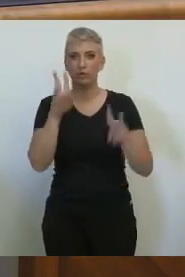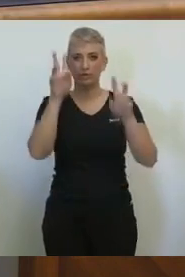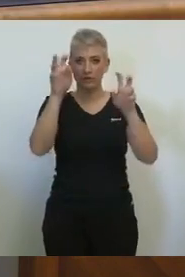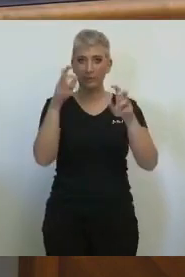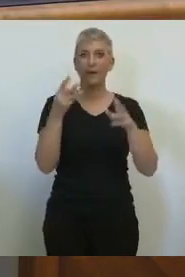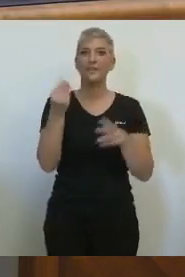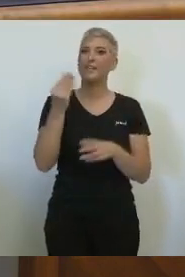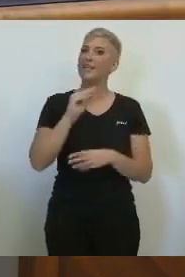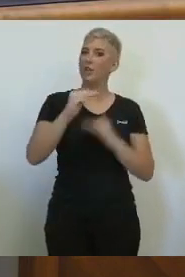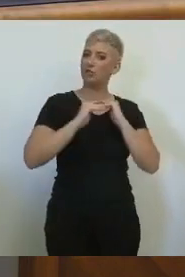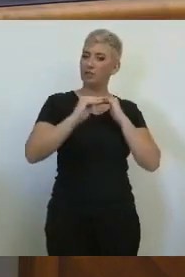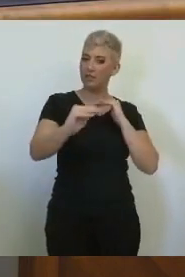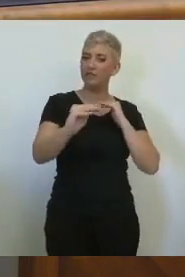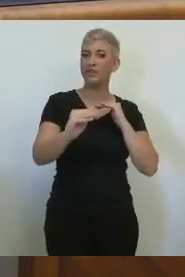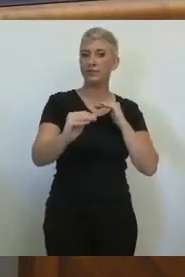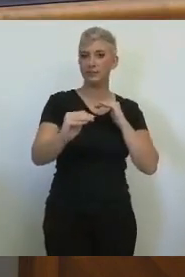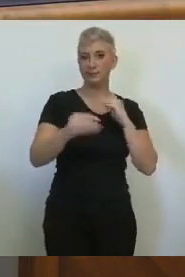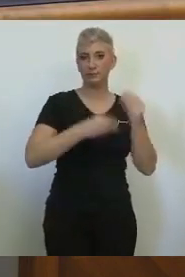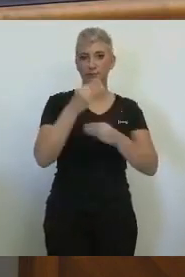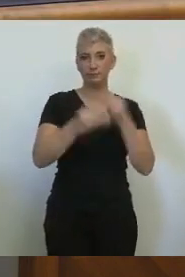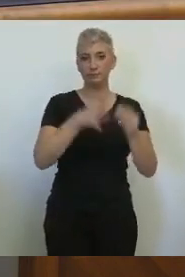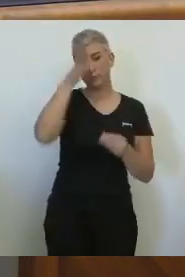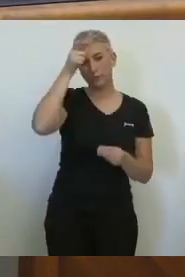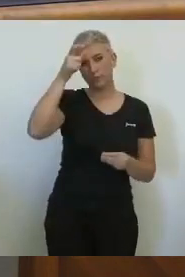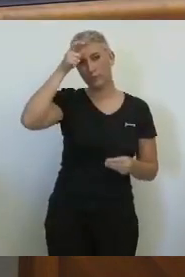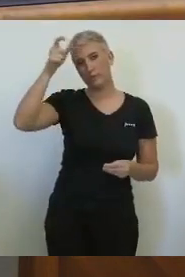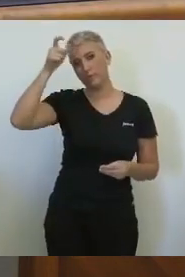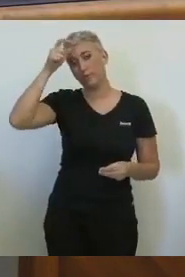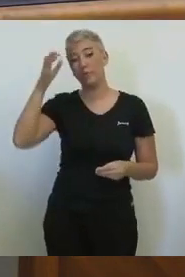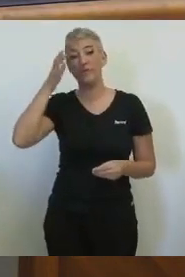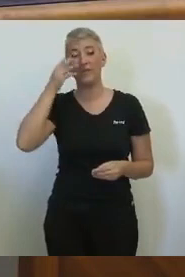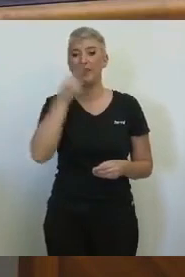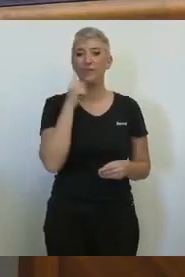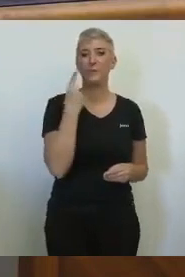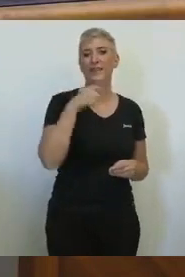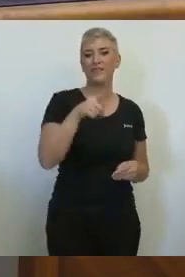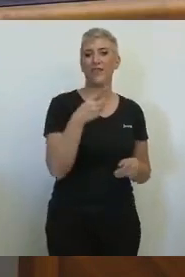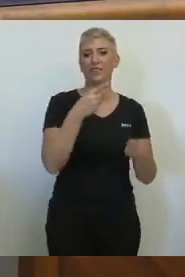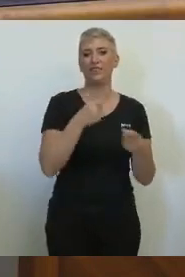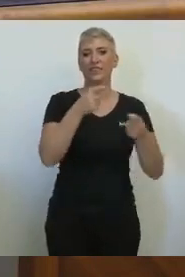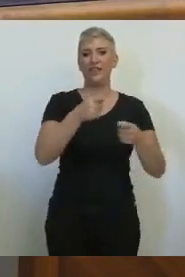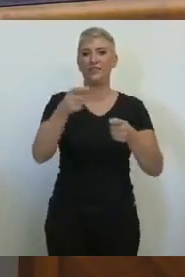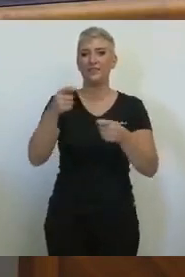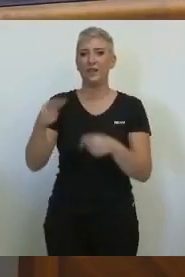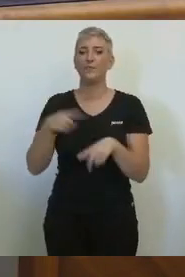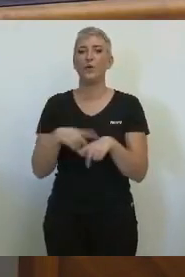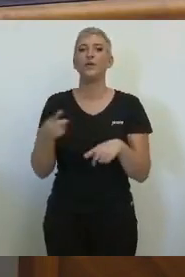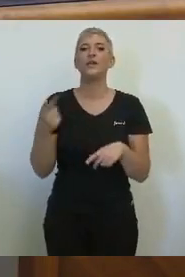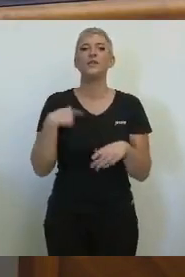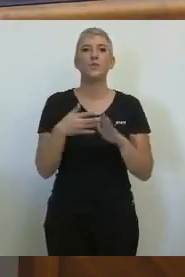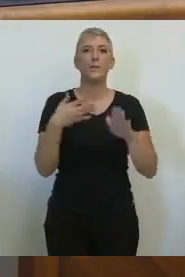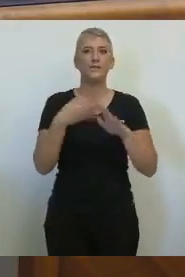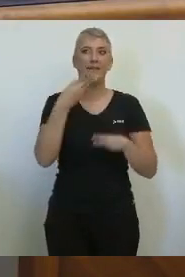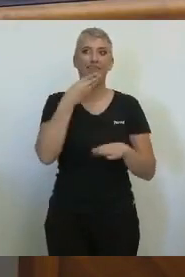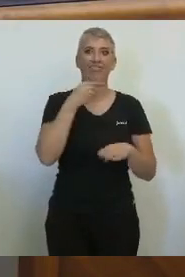sostenible, que es van fer per població però es donaven de forma nominativa perquè vostès tenien pressa per donar-ho. Vostès tenien pressa per donar-ho. Ha